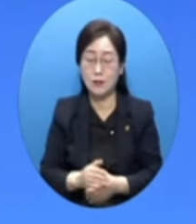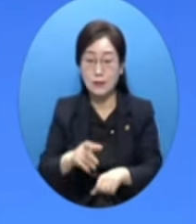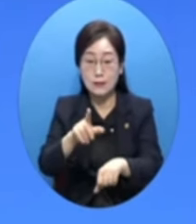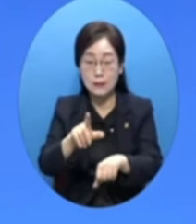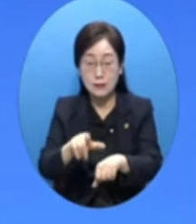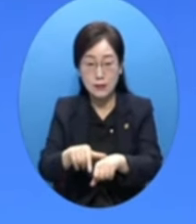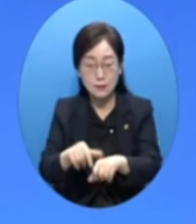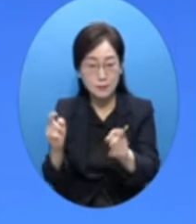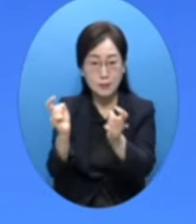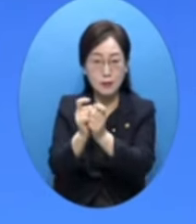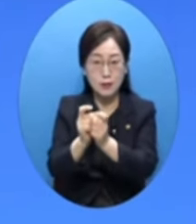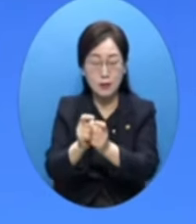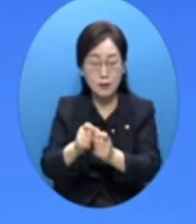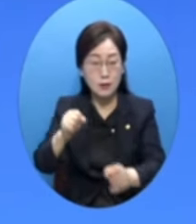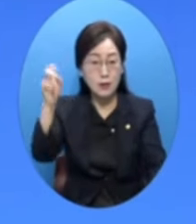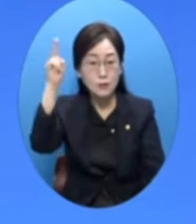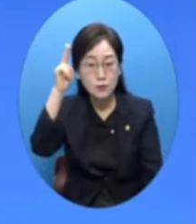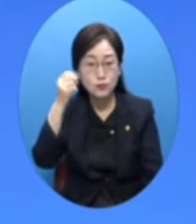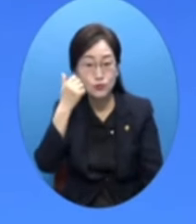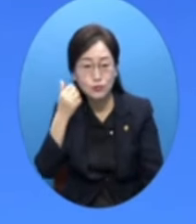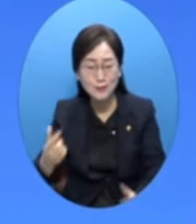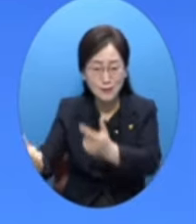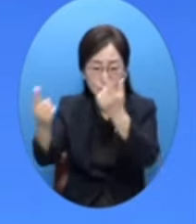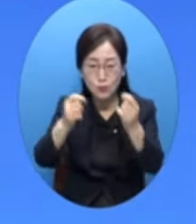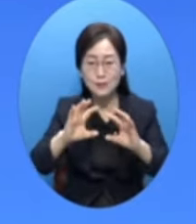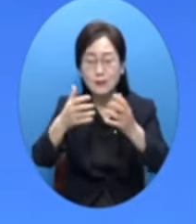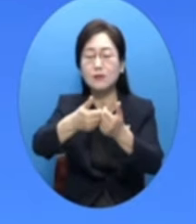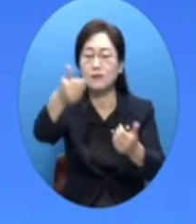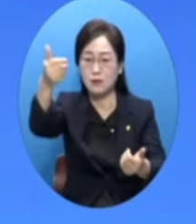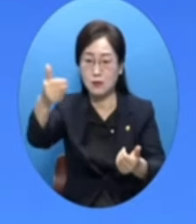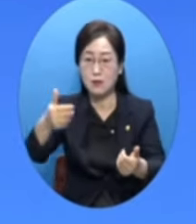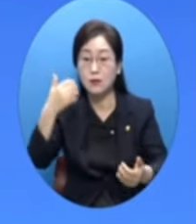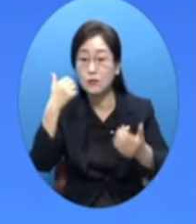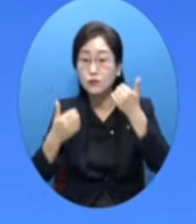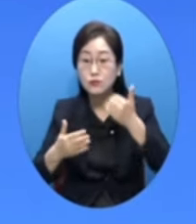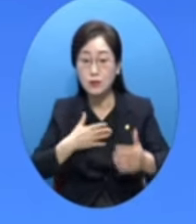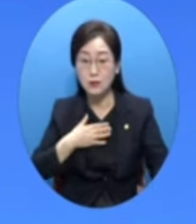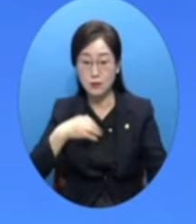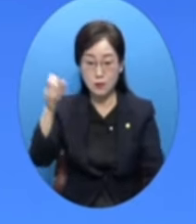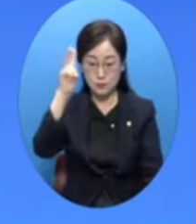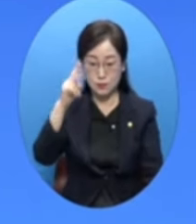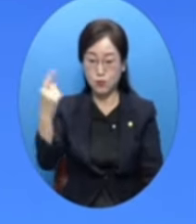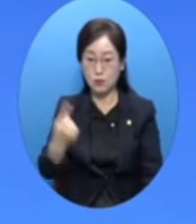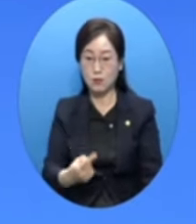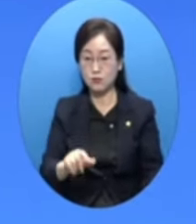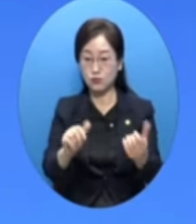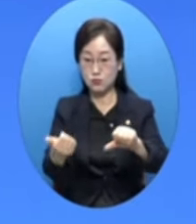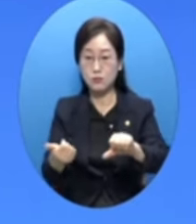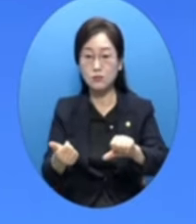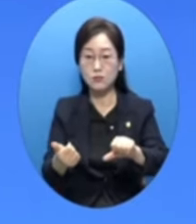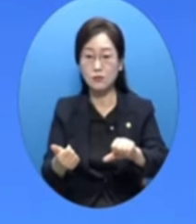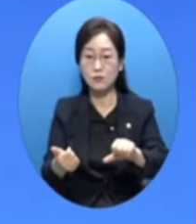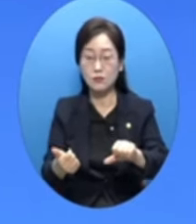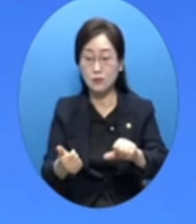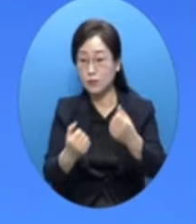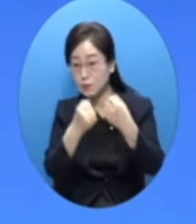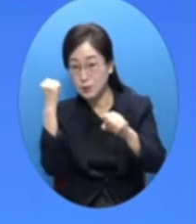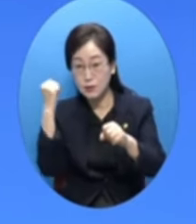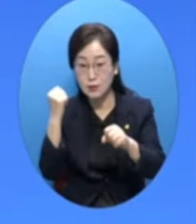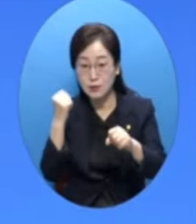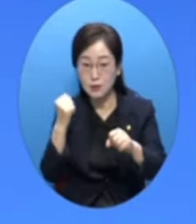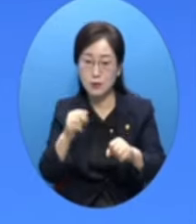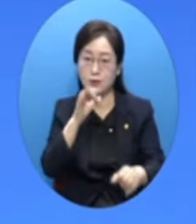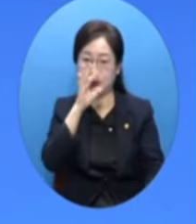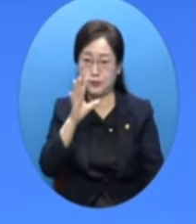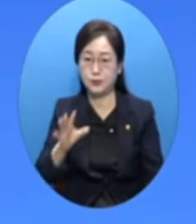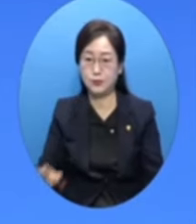없이 이성을 떠나야만 합니다. 그 누구도 언젠가 자기 앞에 다가올 죽음을 피할 수가 없는